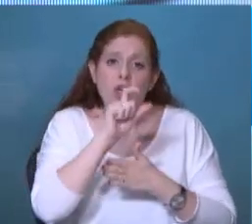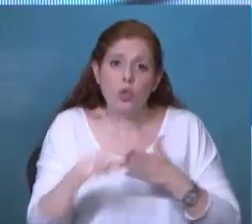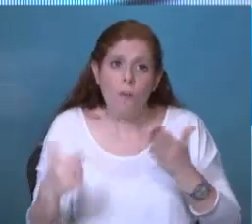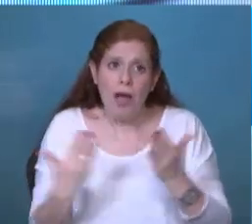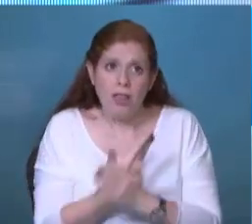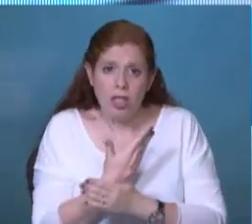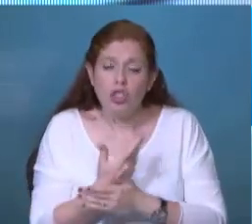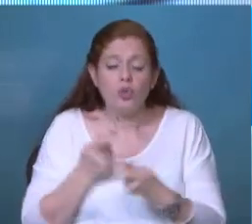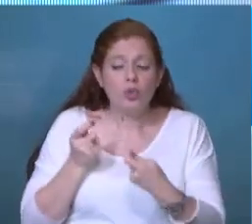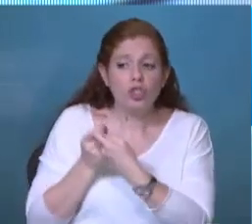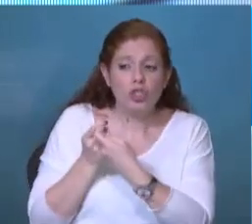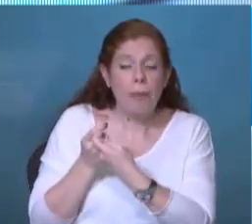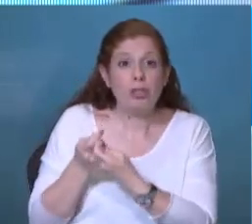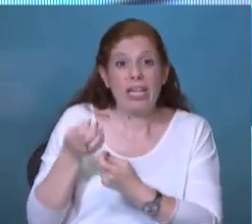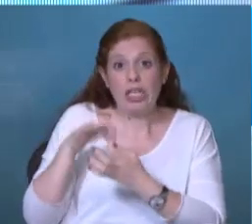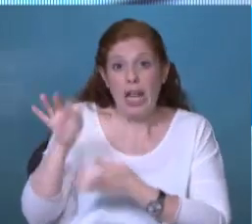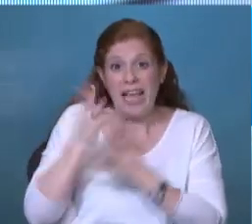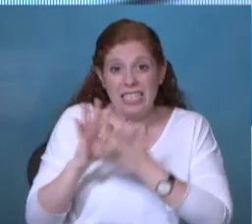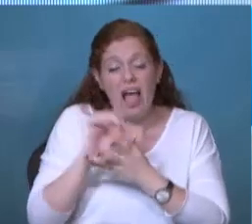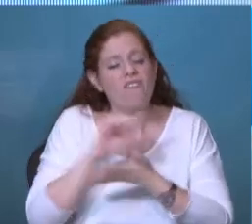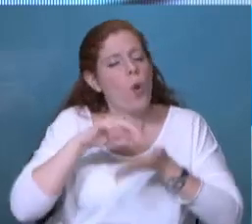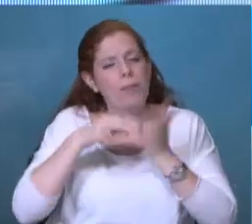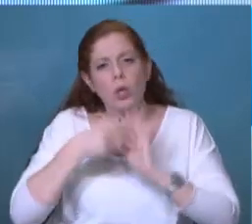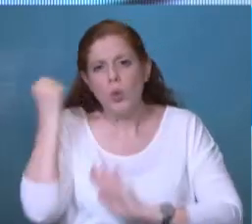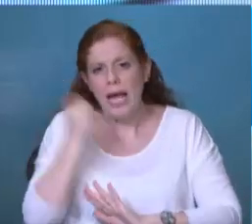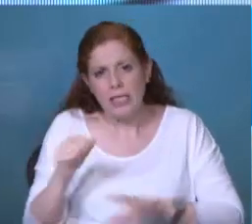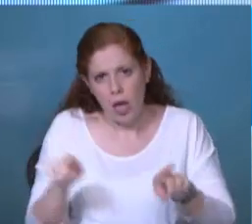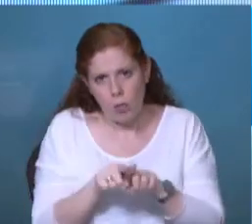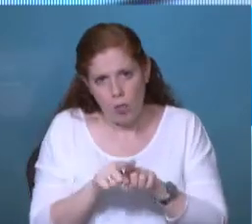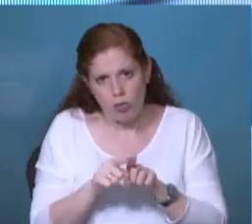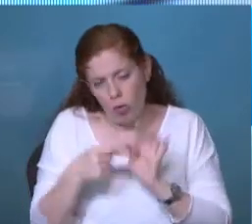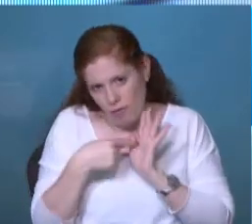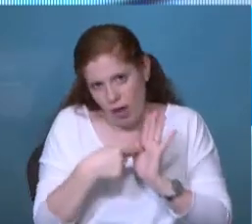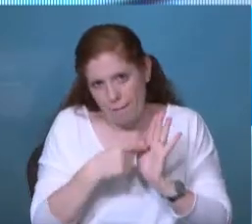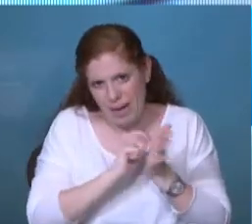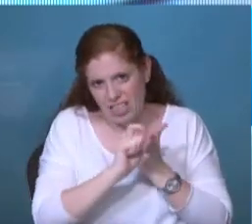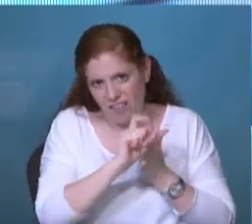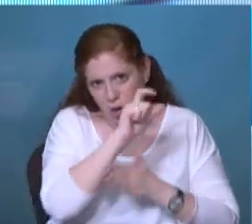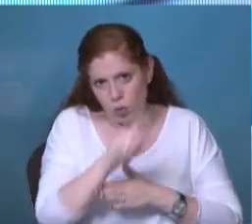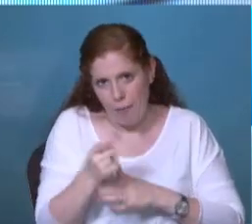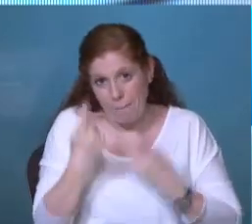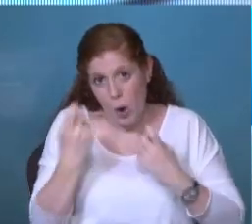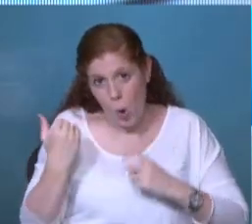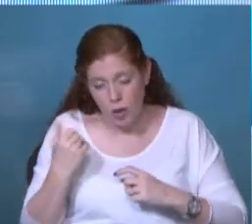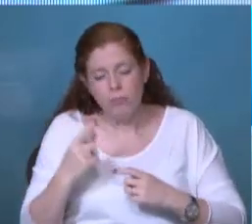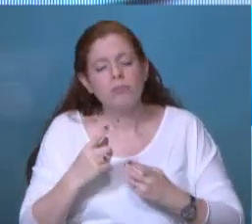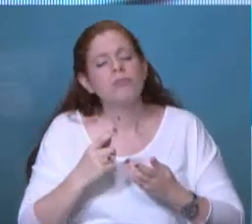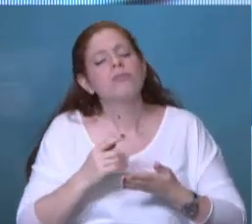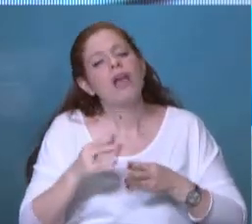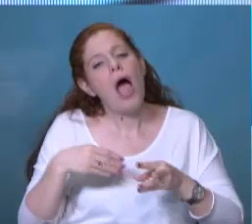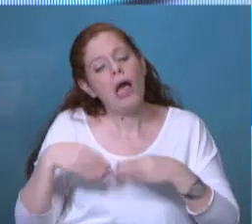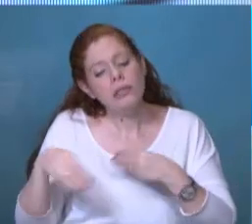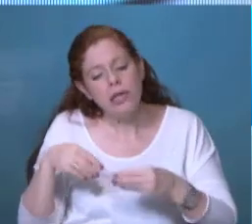בקשירת קשר להצתה, ולא בתכנון הרצח, כפי שהופיע בכתב האישום המקורי. הסדר הטיעון הזה הוא תוצאה של